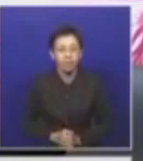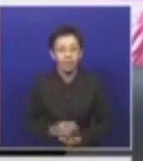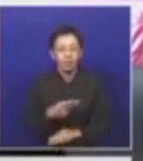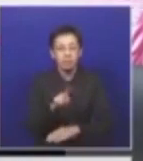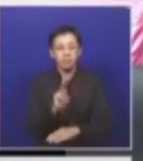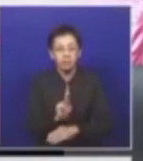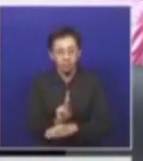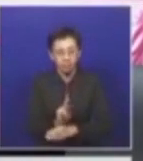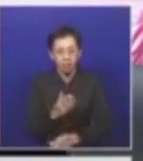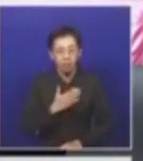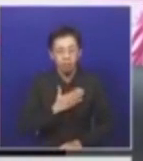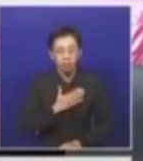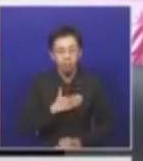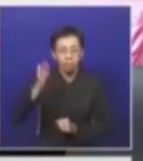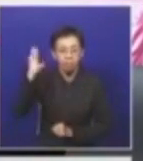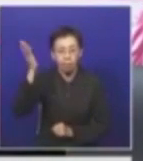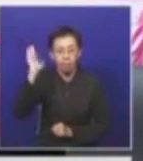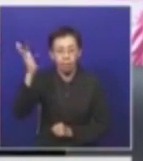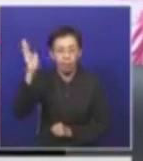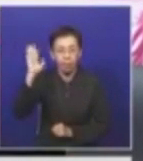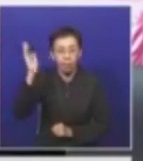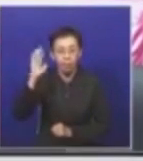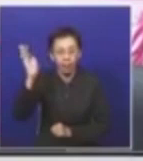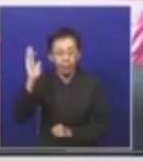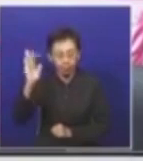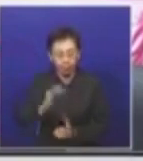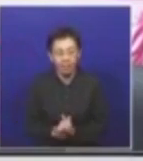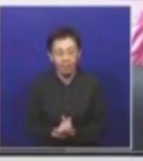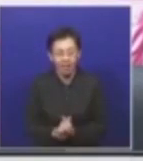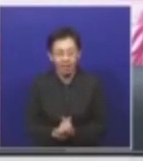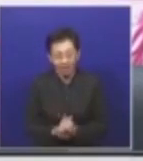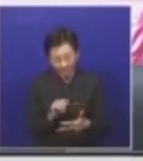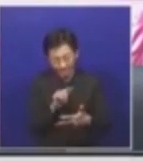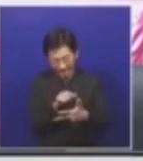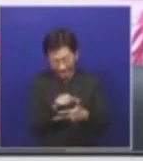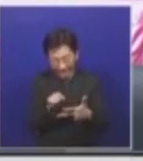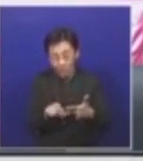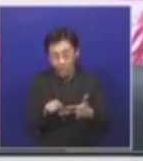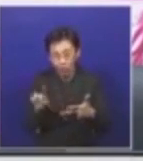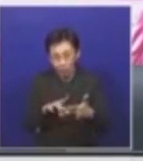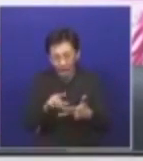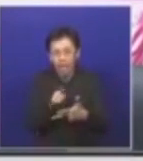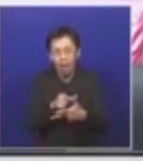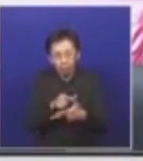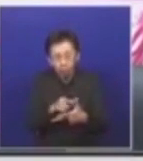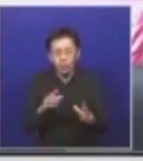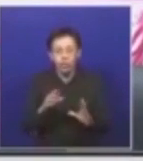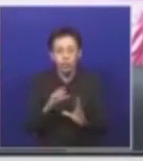ท่านประธานครับผมจะเป็นคนอภิปรายเกือบจะสุดท้ายเพื่อทำหน้าที่ในการที่จะส